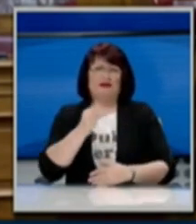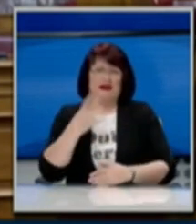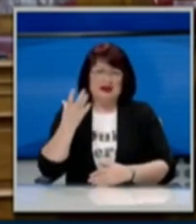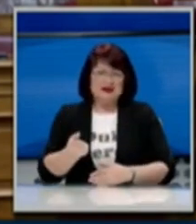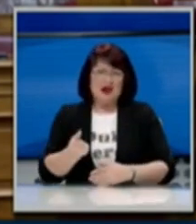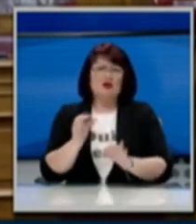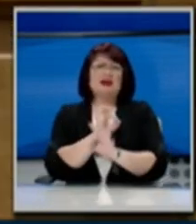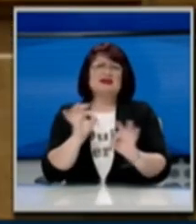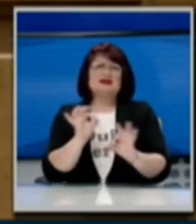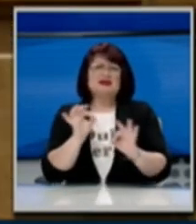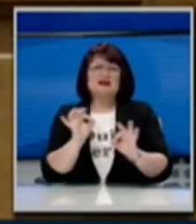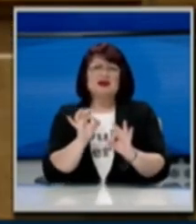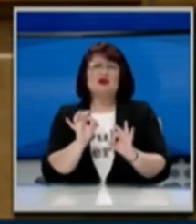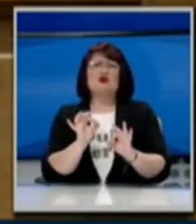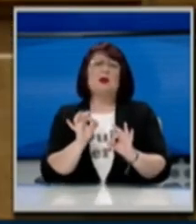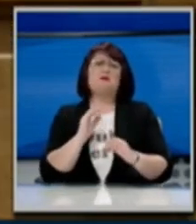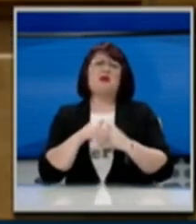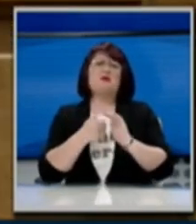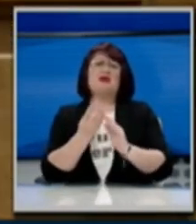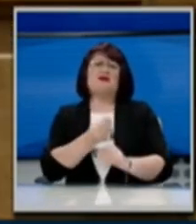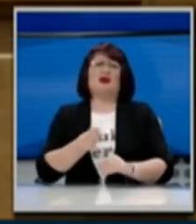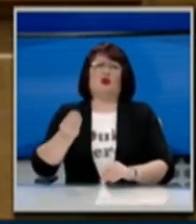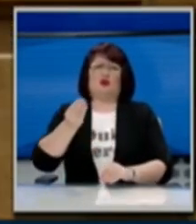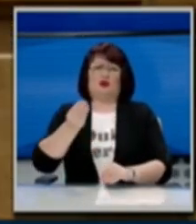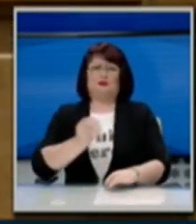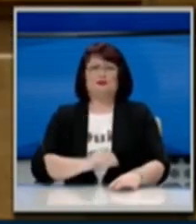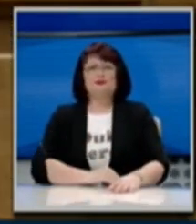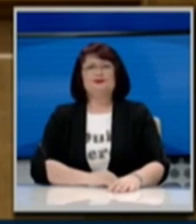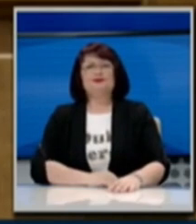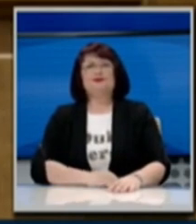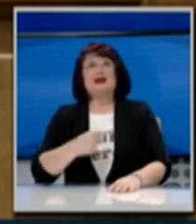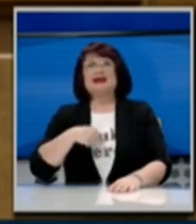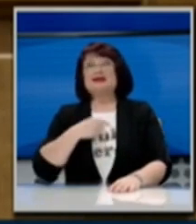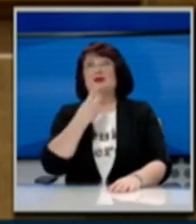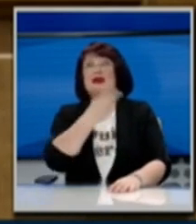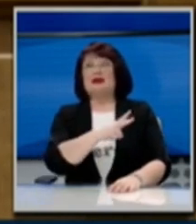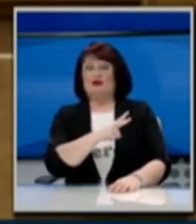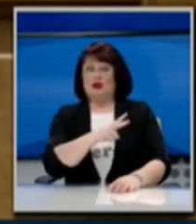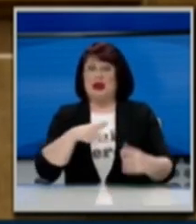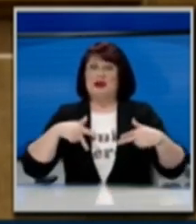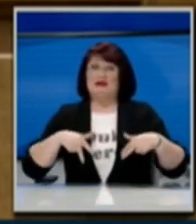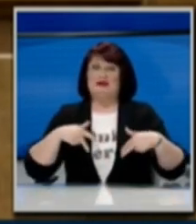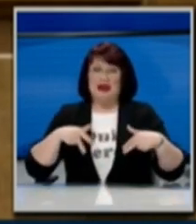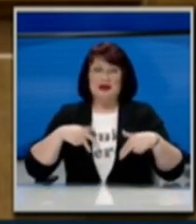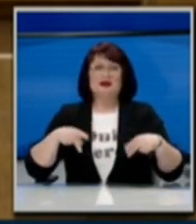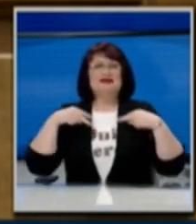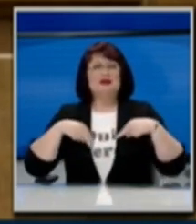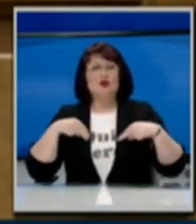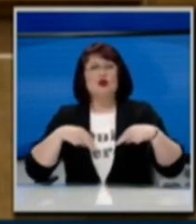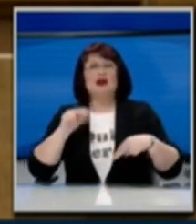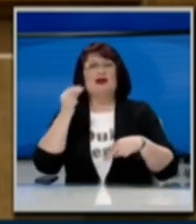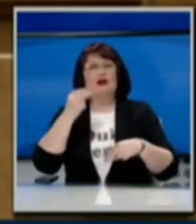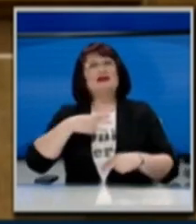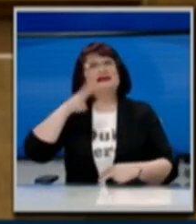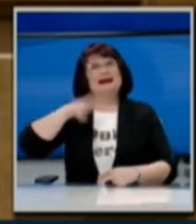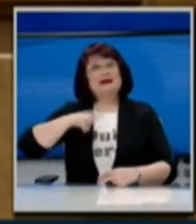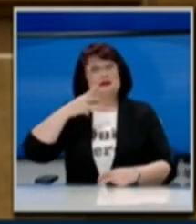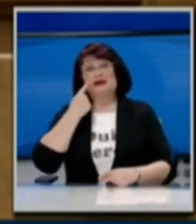έδρες. Η στάση της κυβέρνησης και της κοινοβουλευτικής πλειοψηφίας σε αυτό το